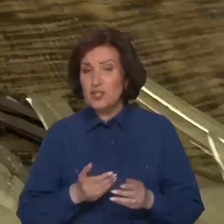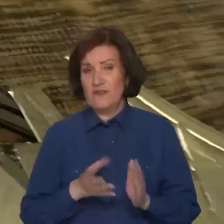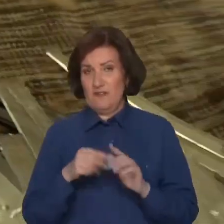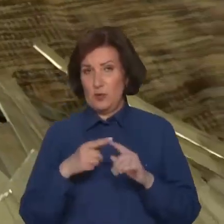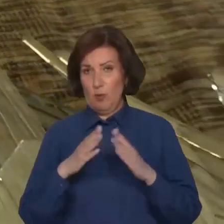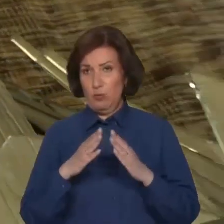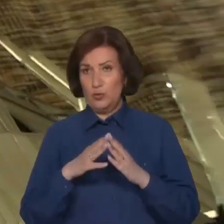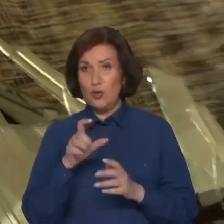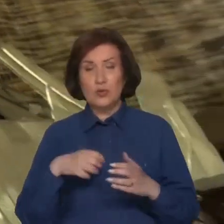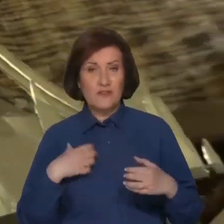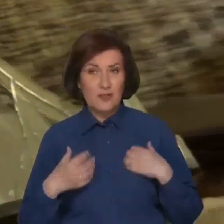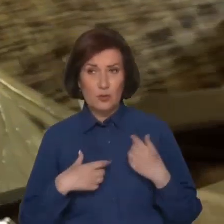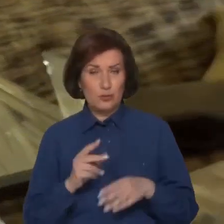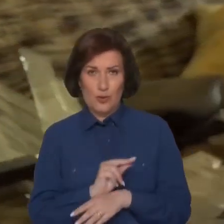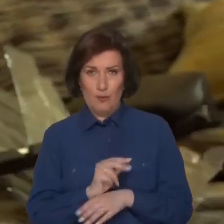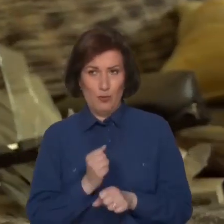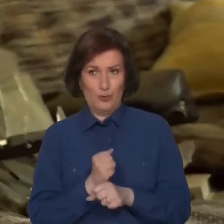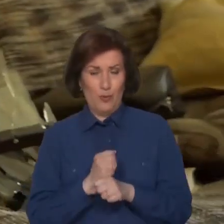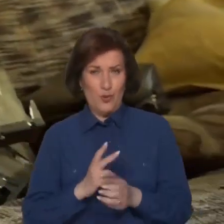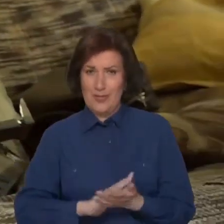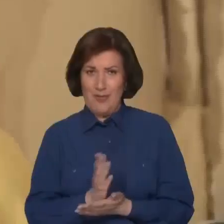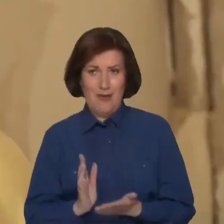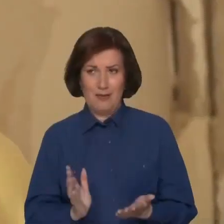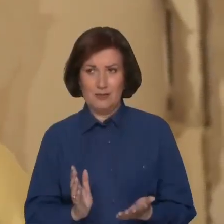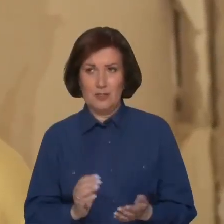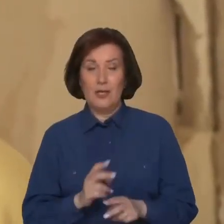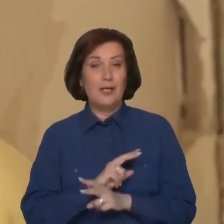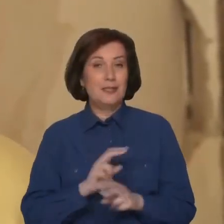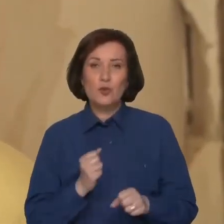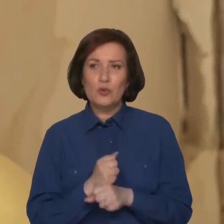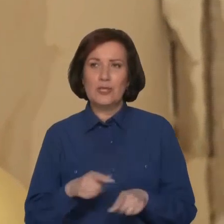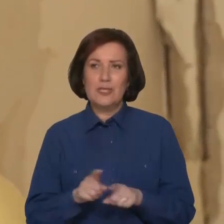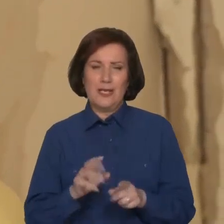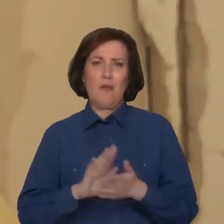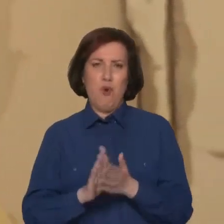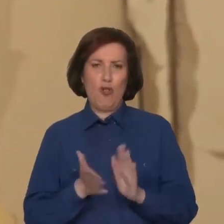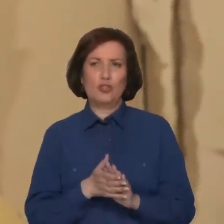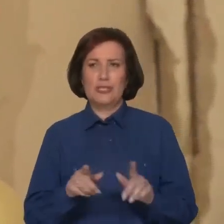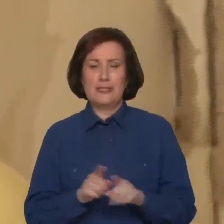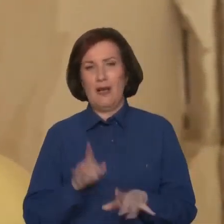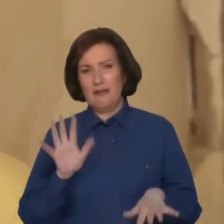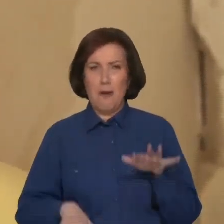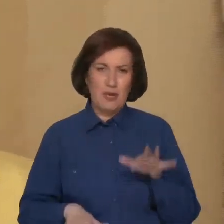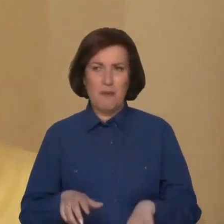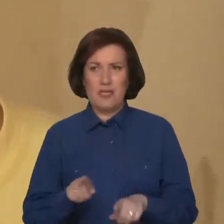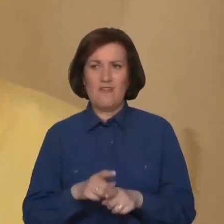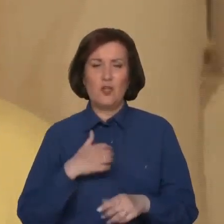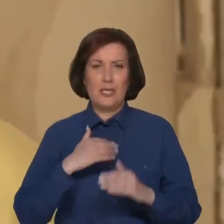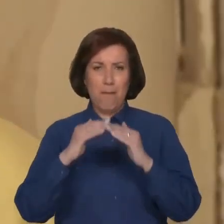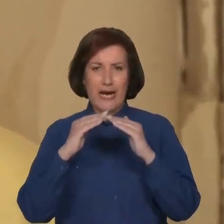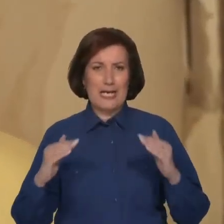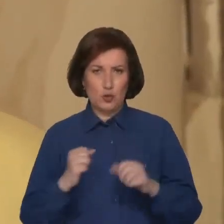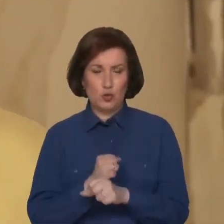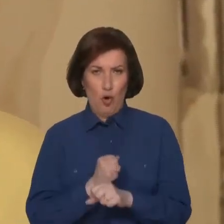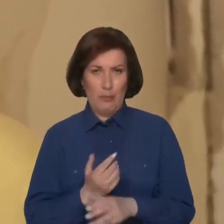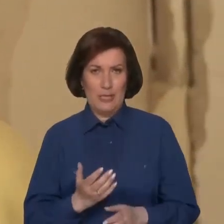Каже, люди хвилюються, що ремонт зроблять неякісно. Ніхто не зробить так, як положено, а не так тяп-ляп, як вони нам кришу